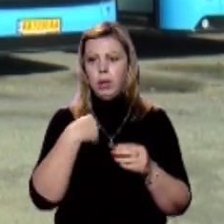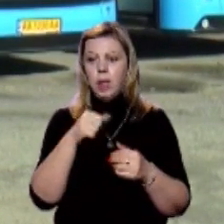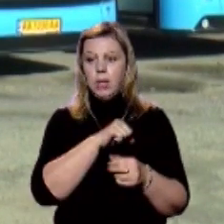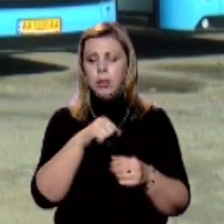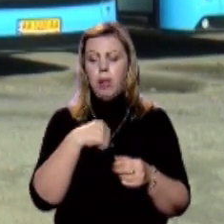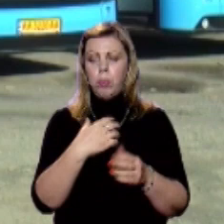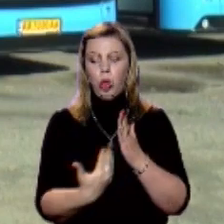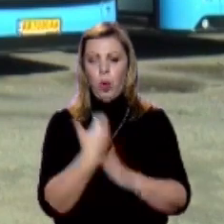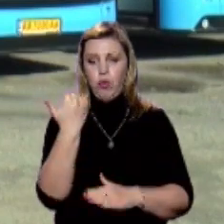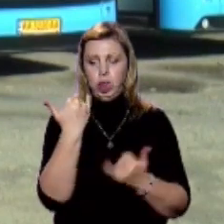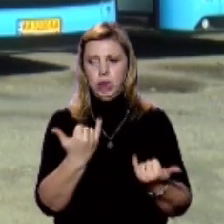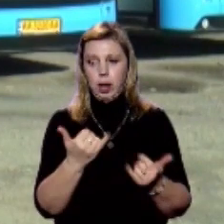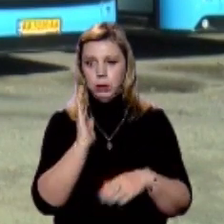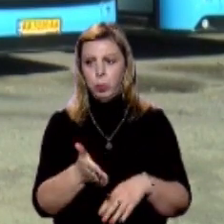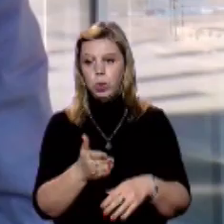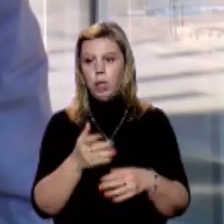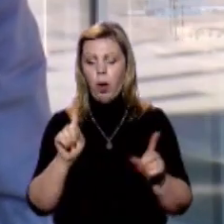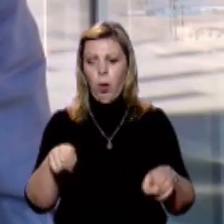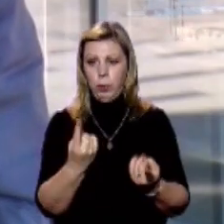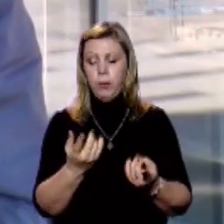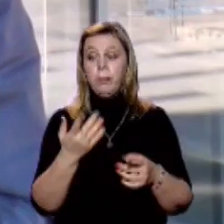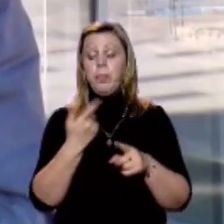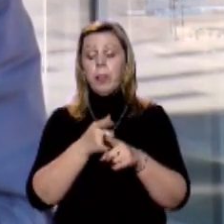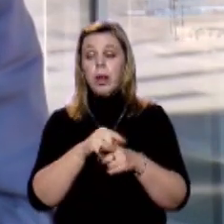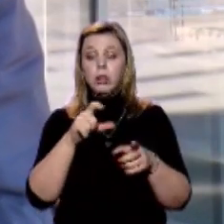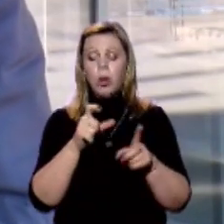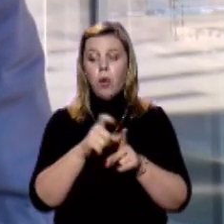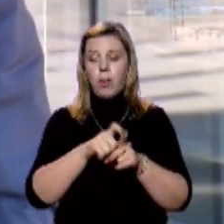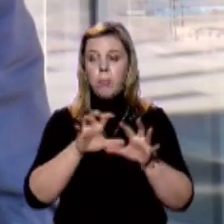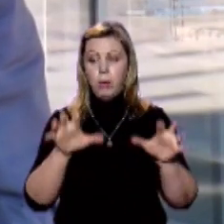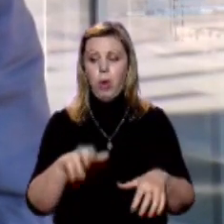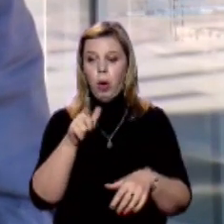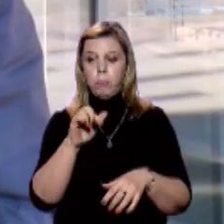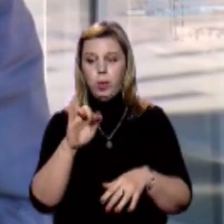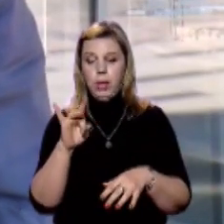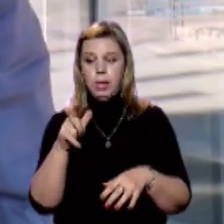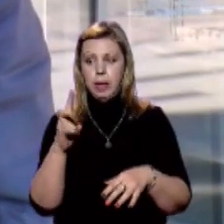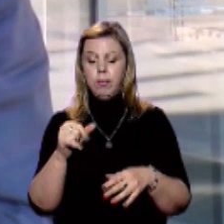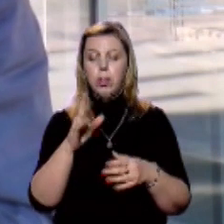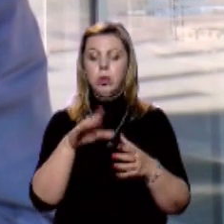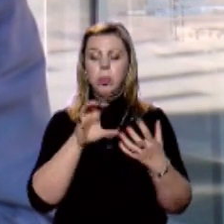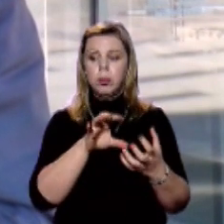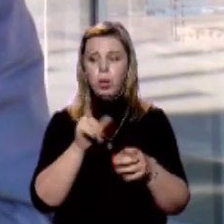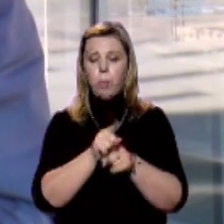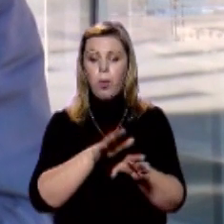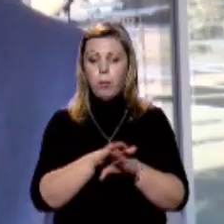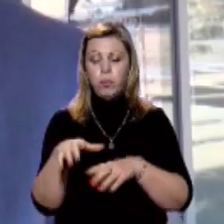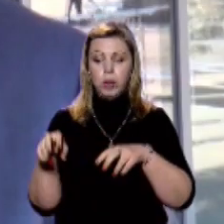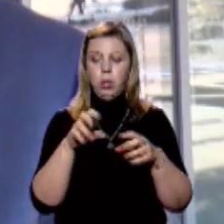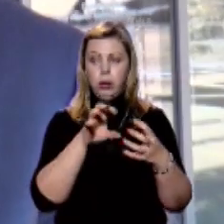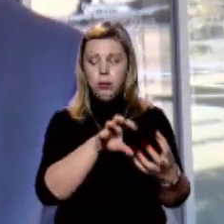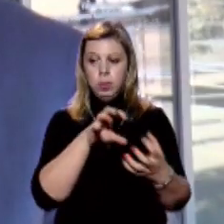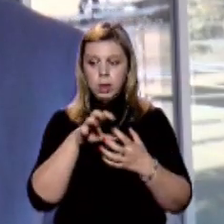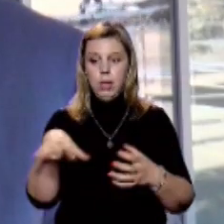самих новіших буде зараз обновок. За словами міського голови Богдана Андрієва, щоб комунальний транспорт міг повноцінно перевозити